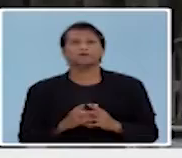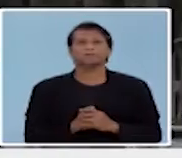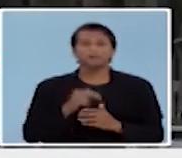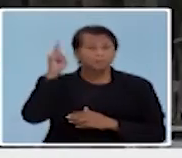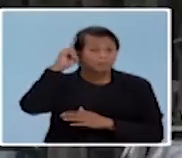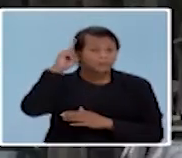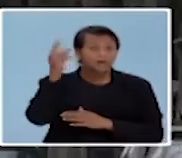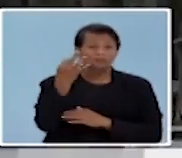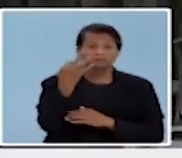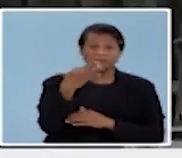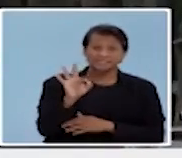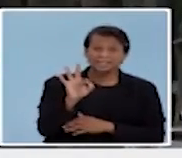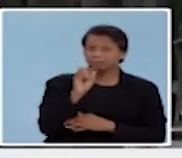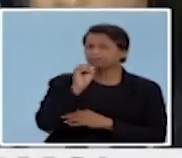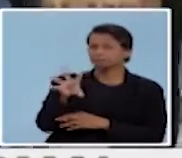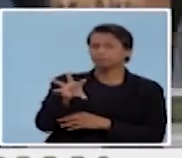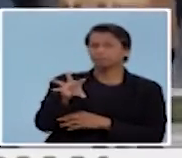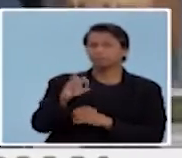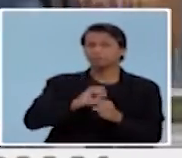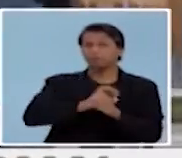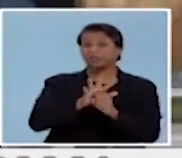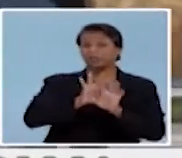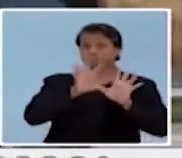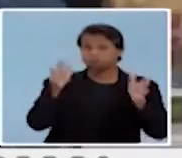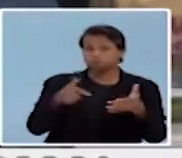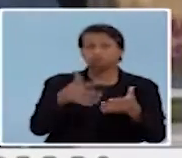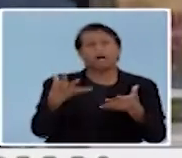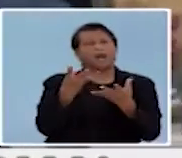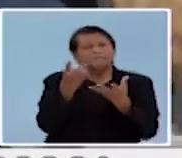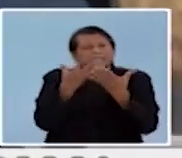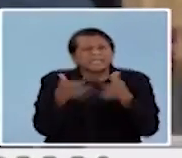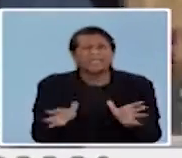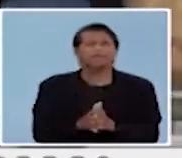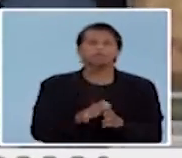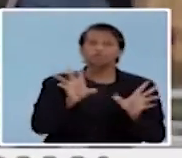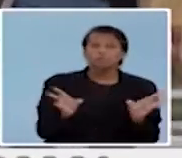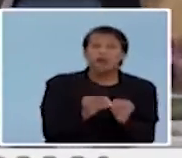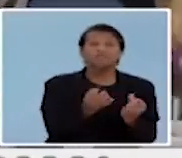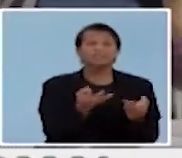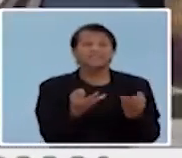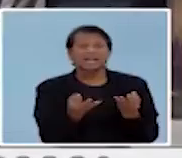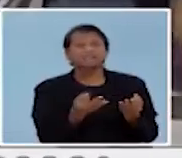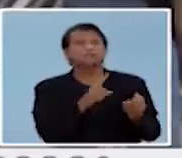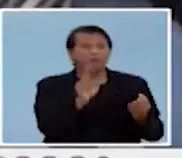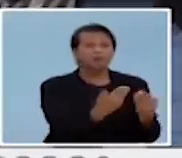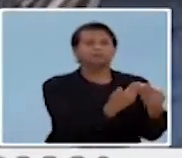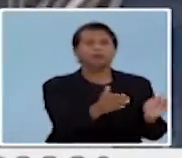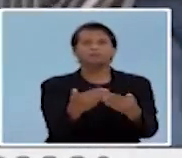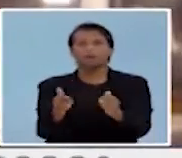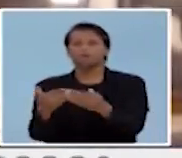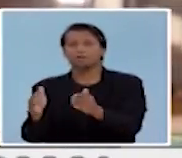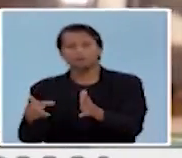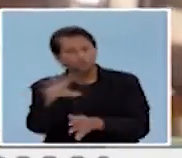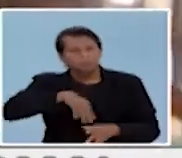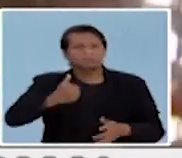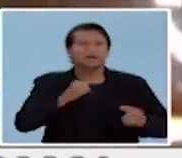Hai pemerintah Perancis menilai Puncak pandemic Corona telah usai sehingga sejumlah fasilitas sudah mulai dibuka kembali aktivitas warga